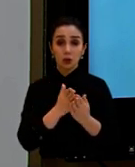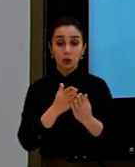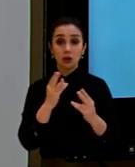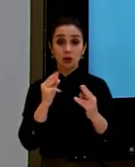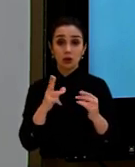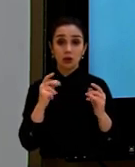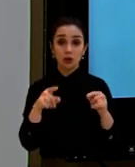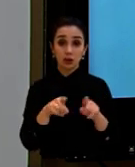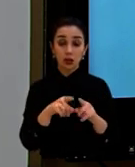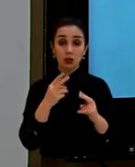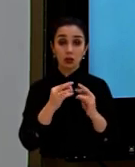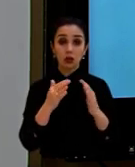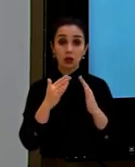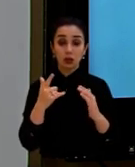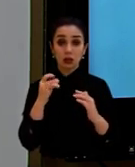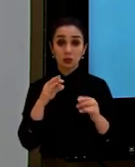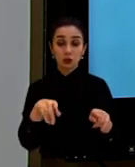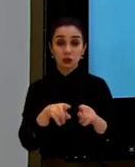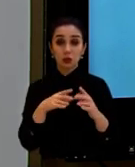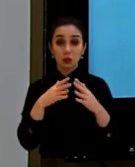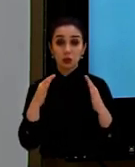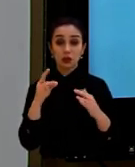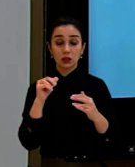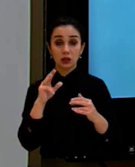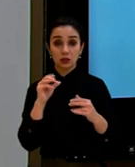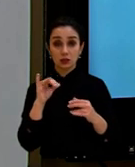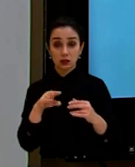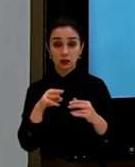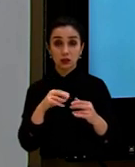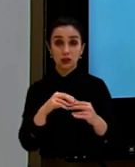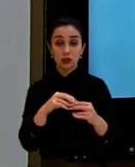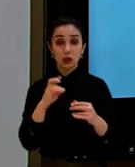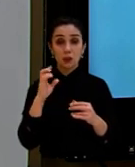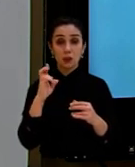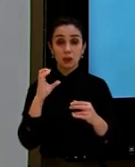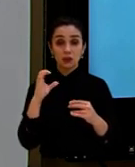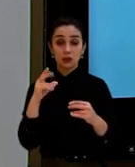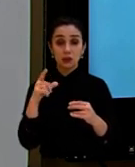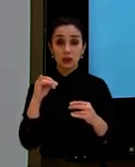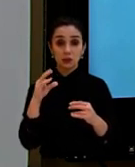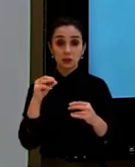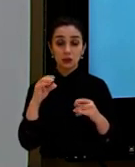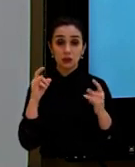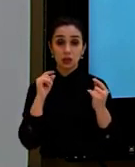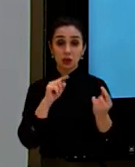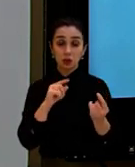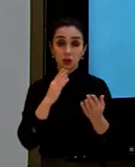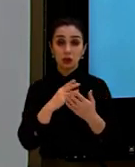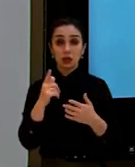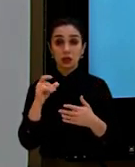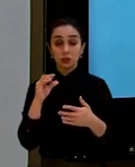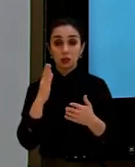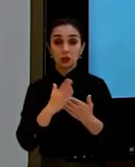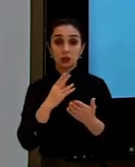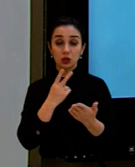Так как гипотенуза больше катета, значит BC у нас гипотенуза, напротив